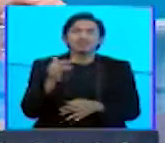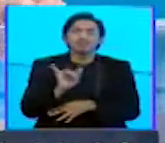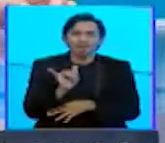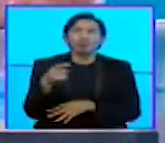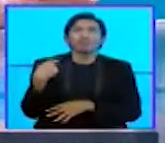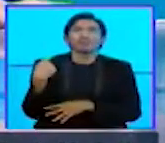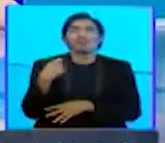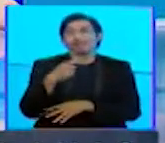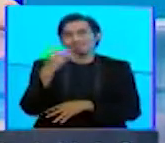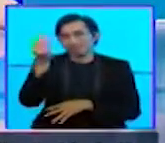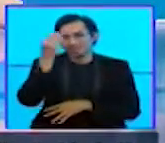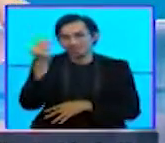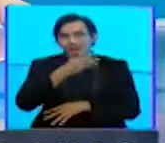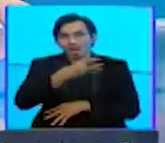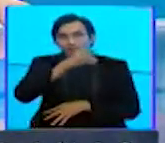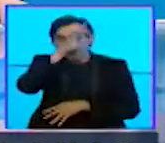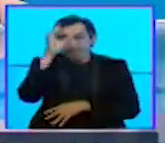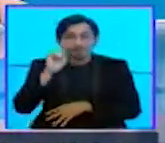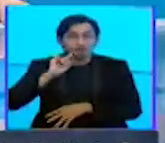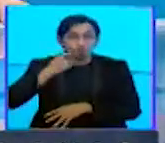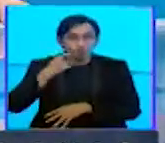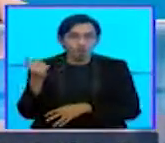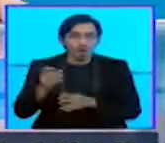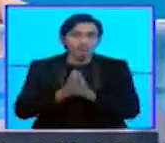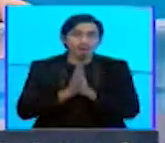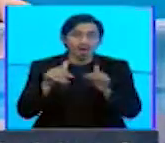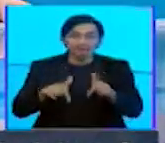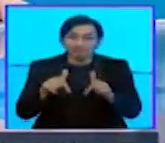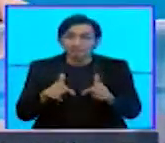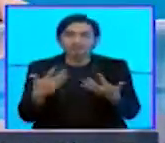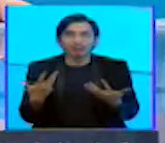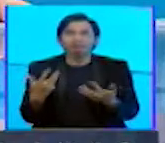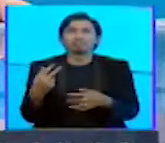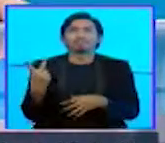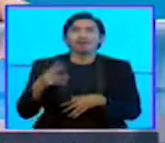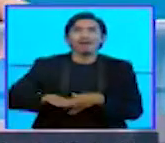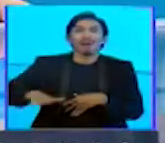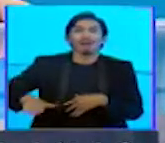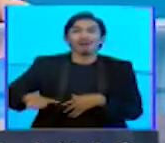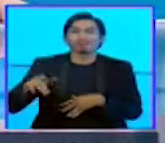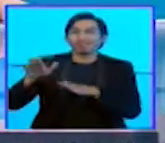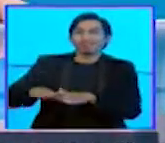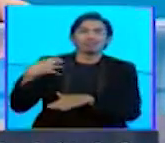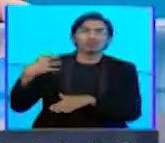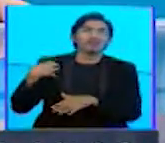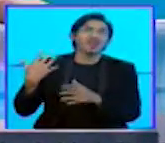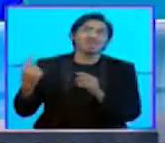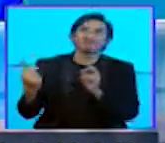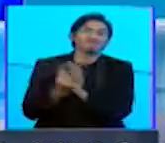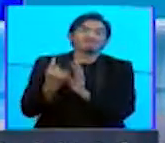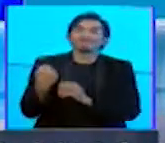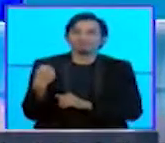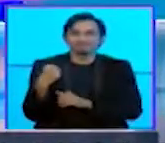Kreatif Sandiaga Uno karena Lebaran kali ini dilalui tanpa kedua putrinya yang kini tengah berada di Amerika. Lantas bagaimana